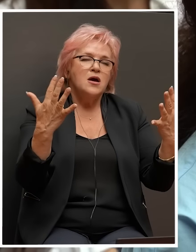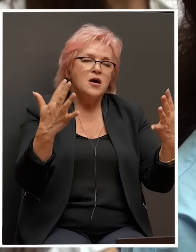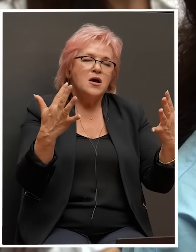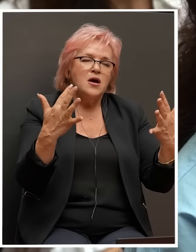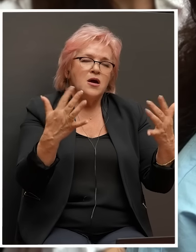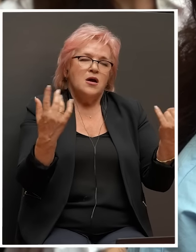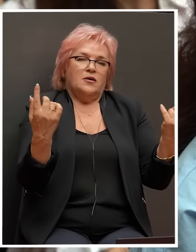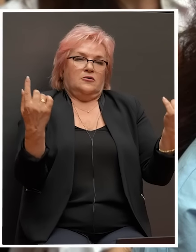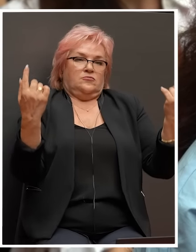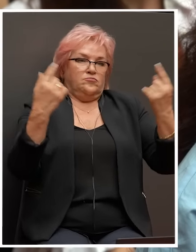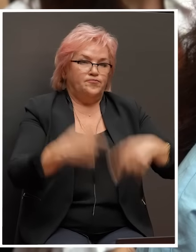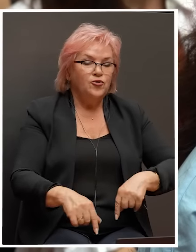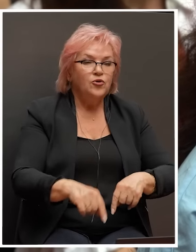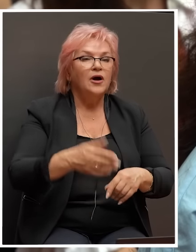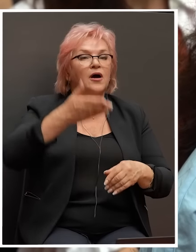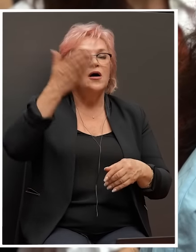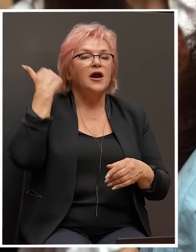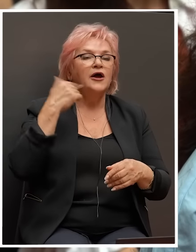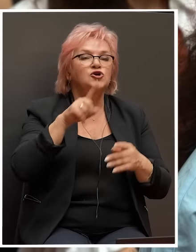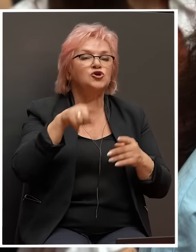То, что город из себя представляет,